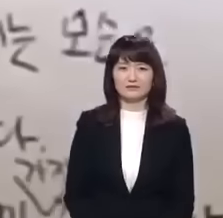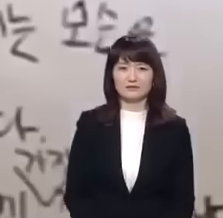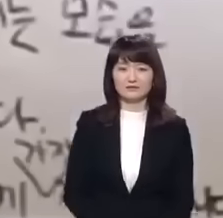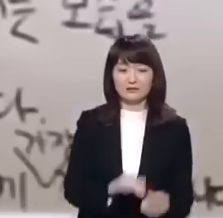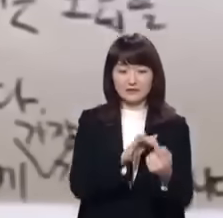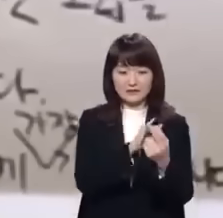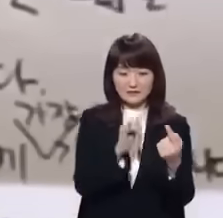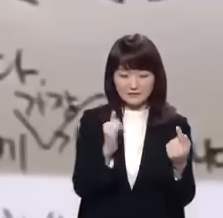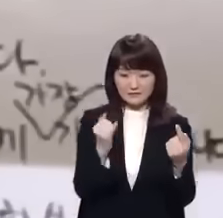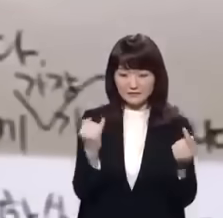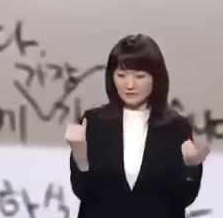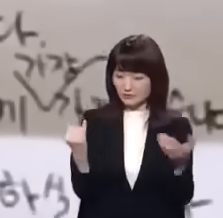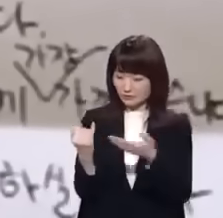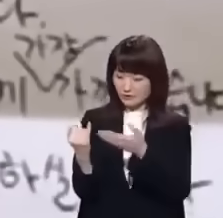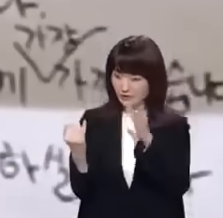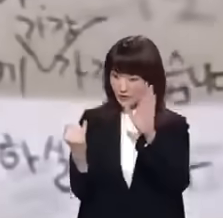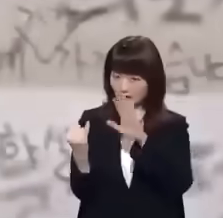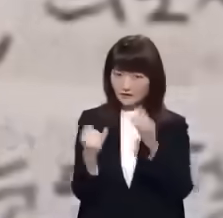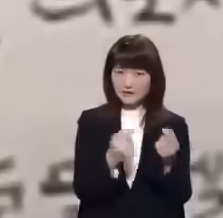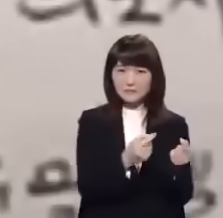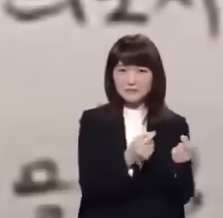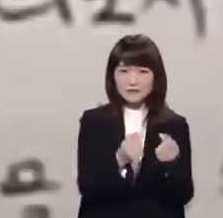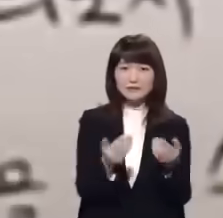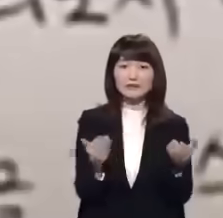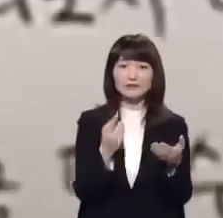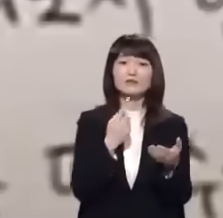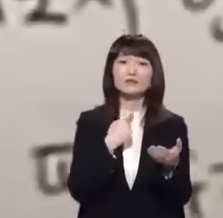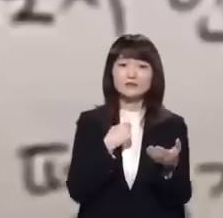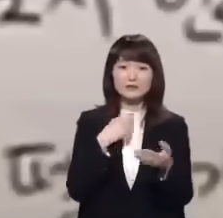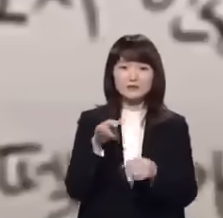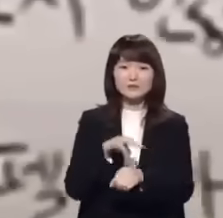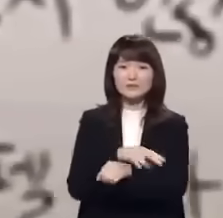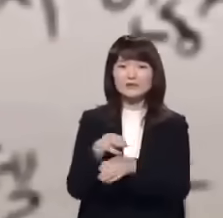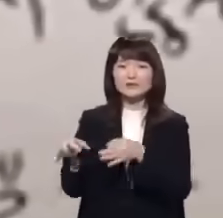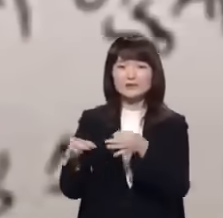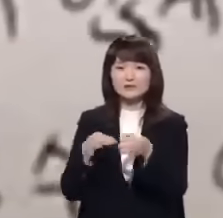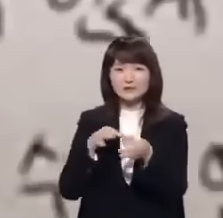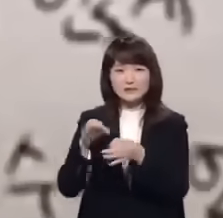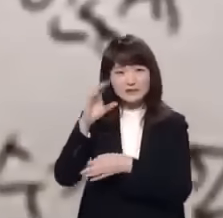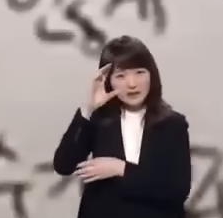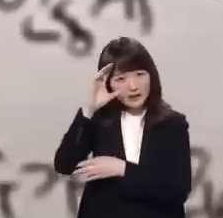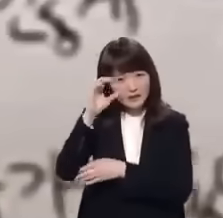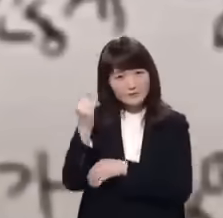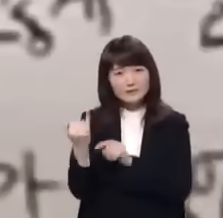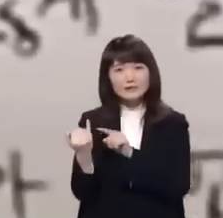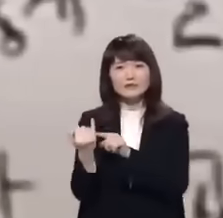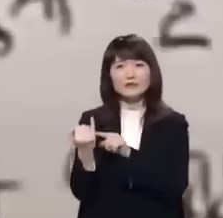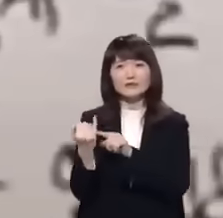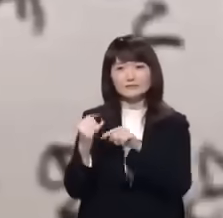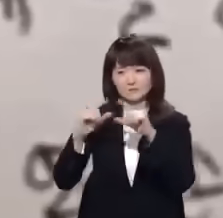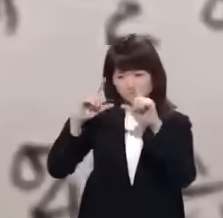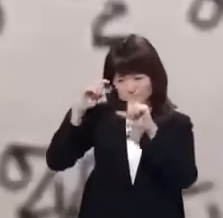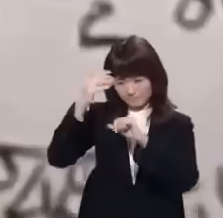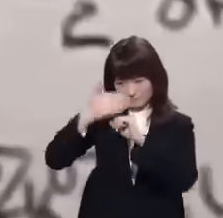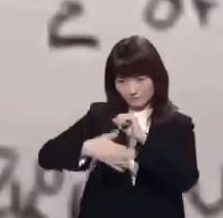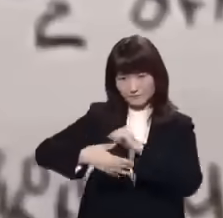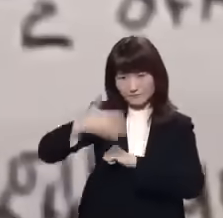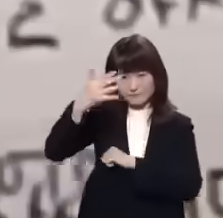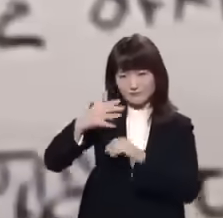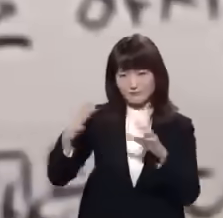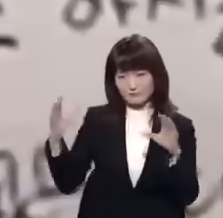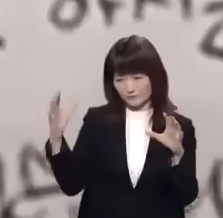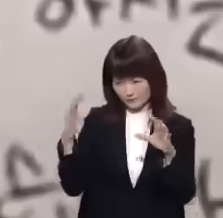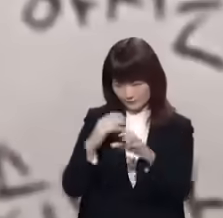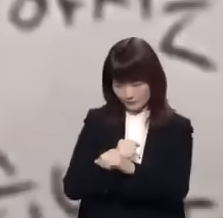이게 비슷한 일을 겪은 편의점 여성 알바생들이 어딘가 사진을 저렇게 올린 걸 취합한 것